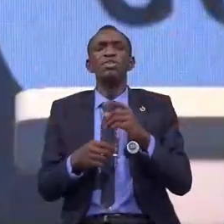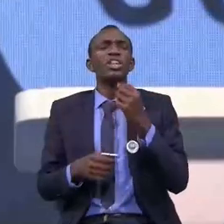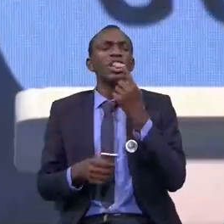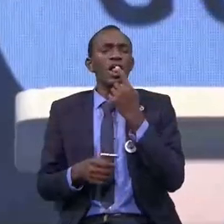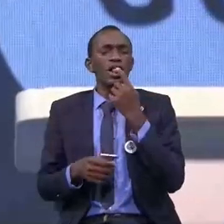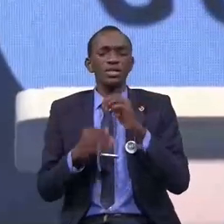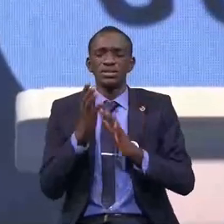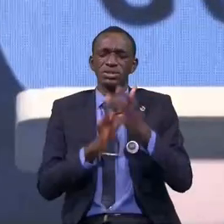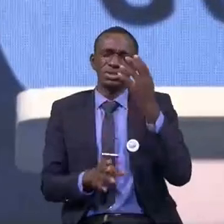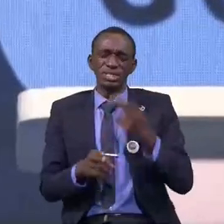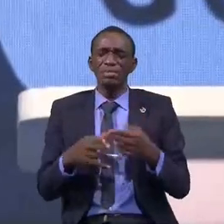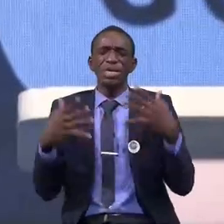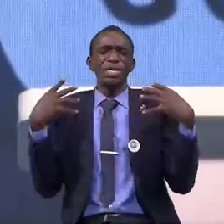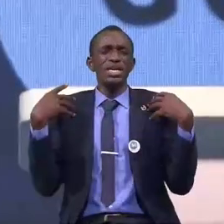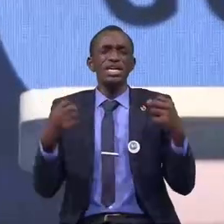langue.